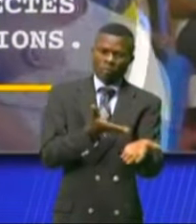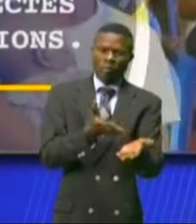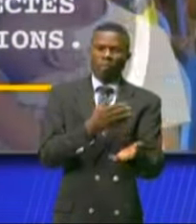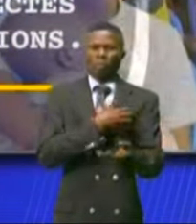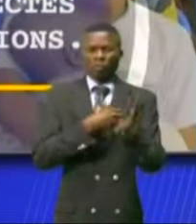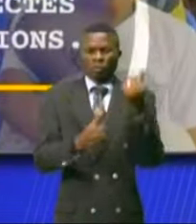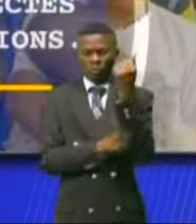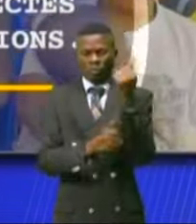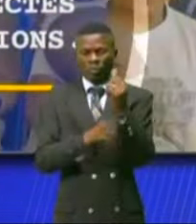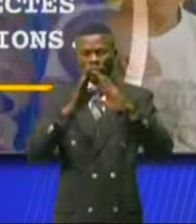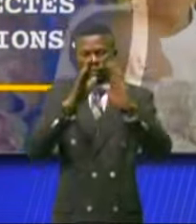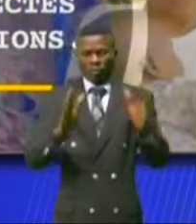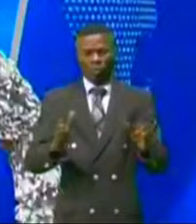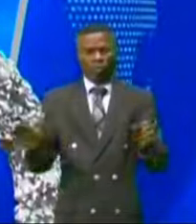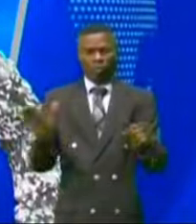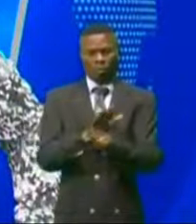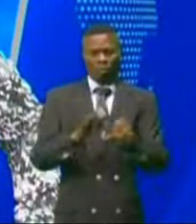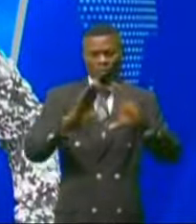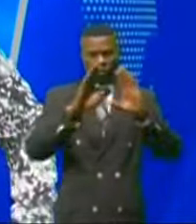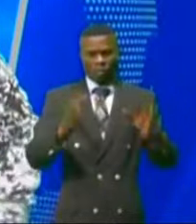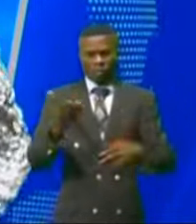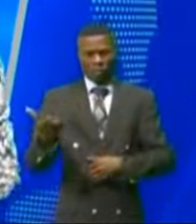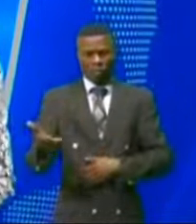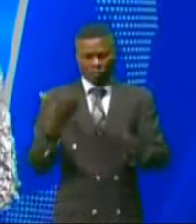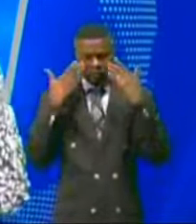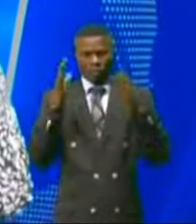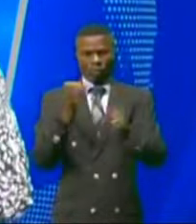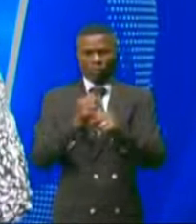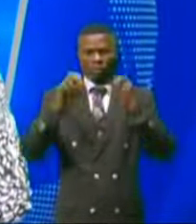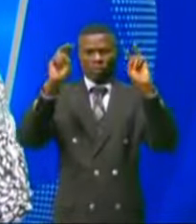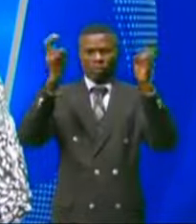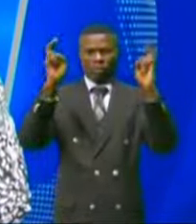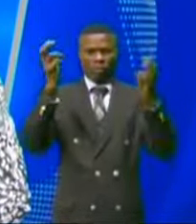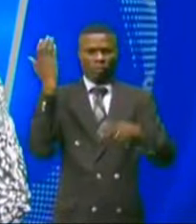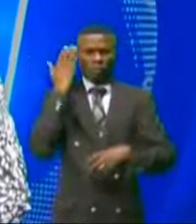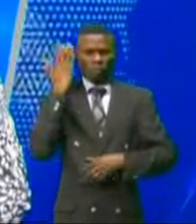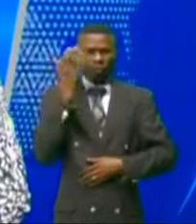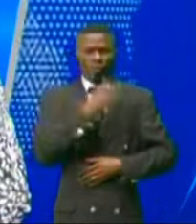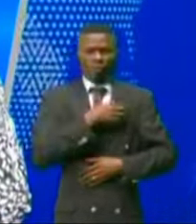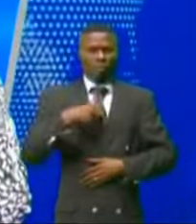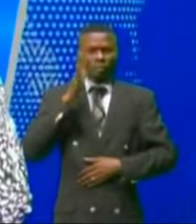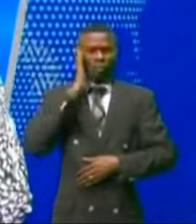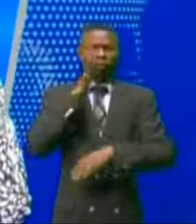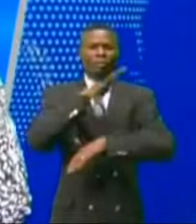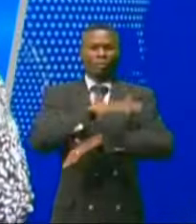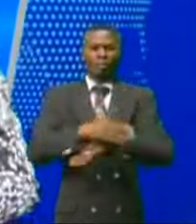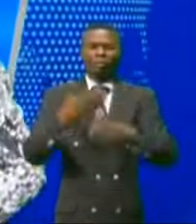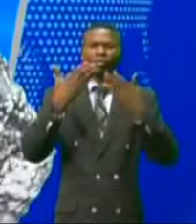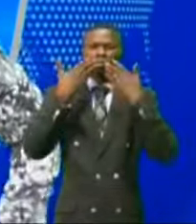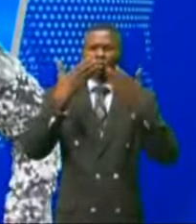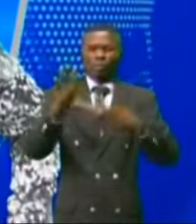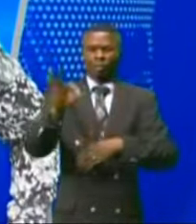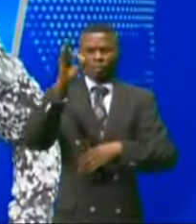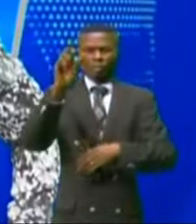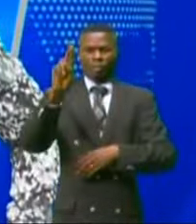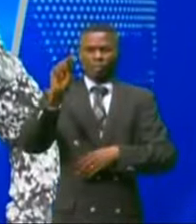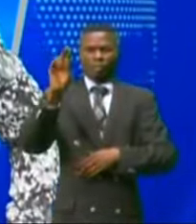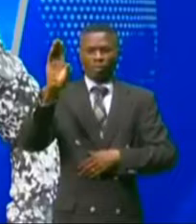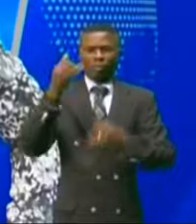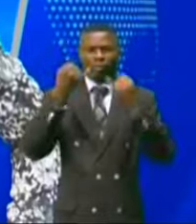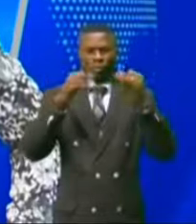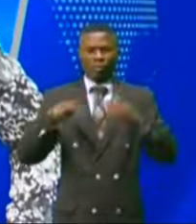assistance humanitaire. Voilà tout pour les titres, madame, monsieur. Bonsoir et merci de nous choisir pour